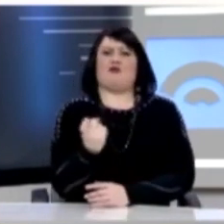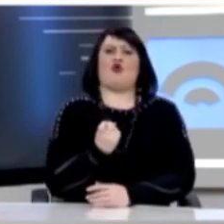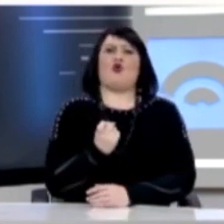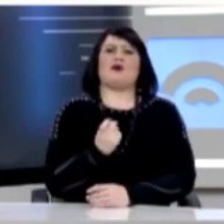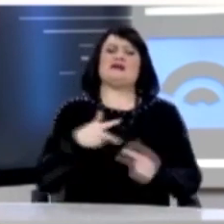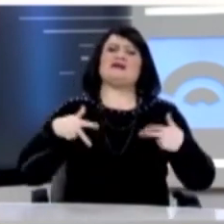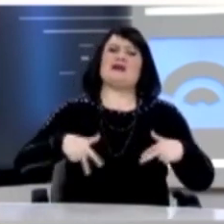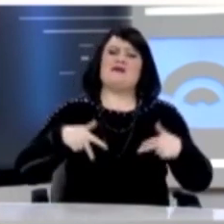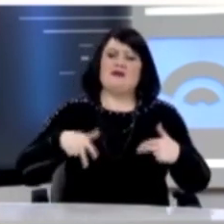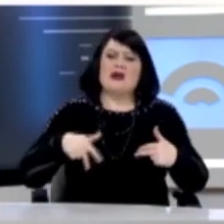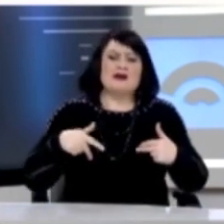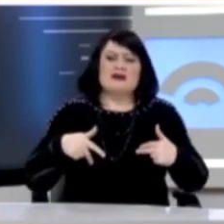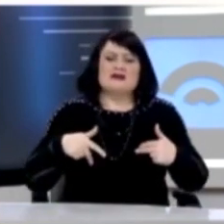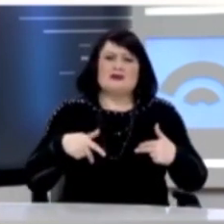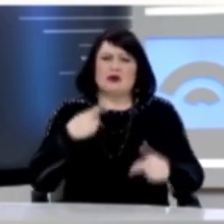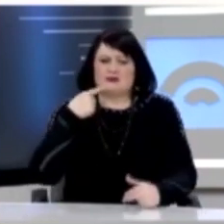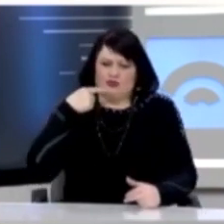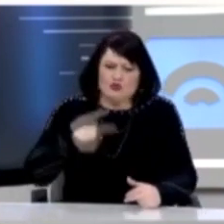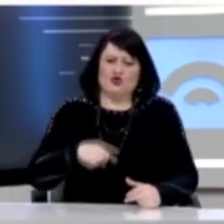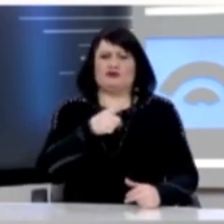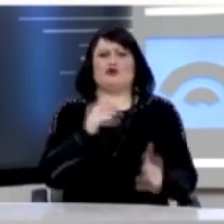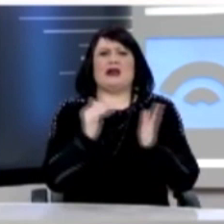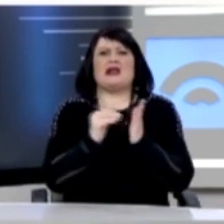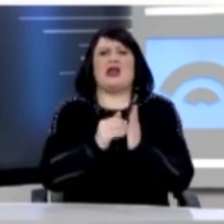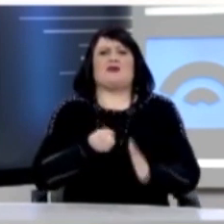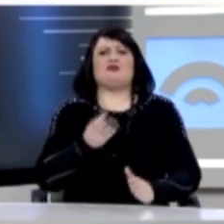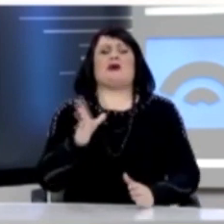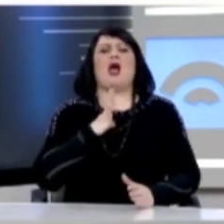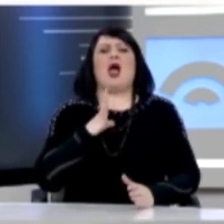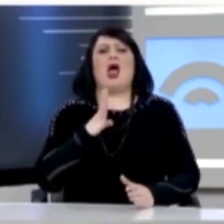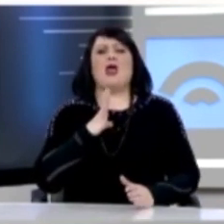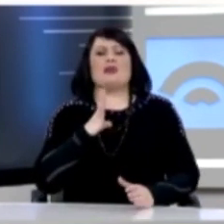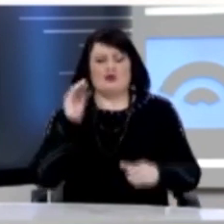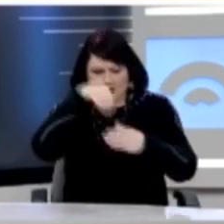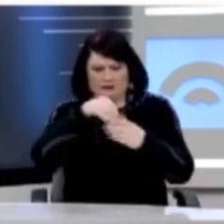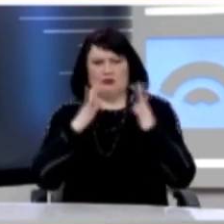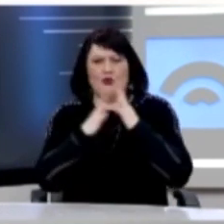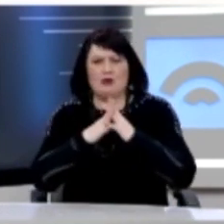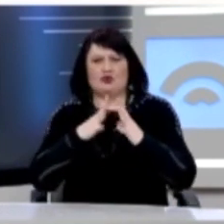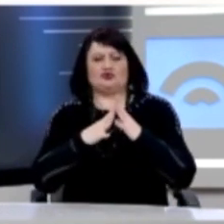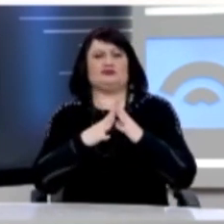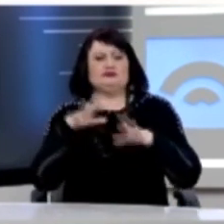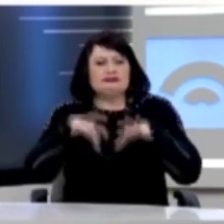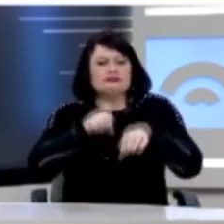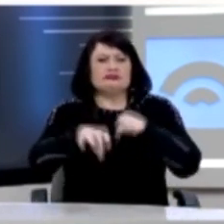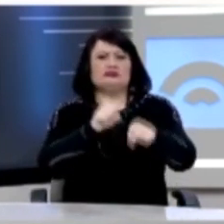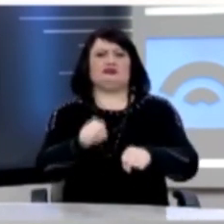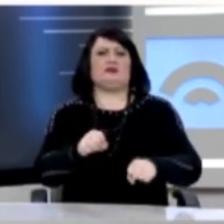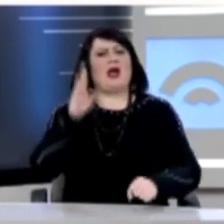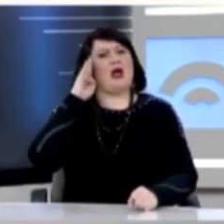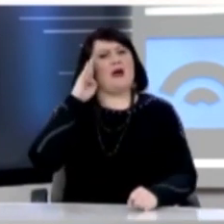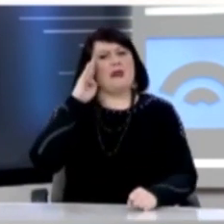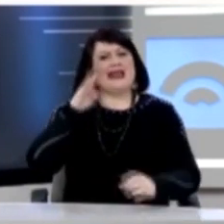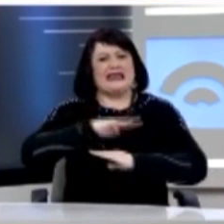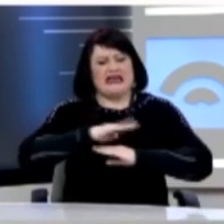την κυβέρνηση για προσβολή στα χιλιάδες θύματα των υπεριαλιστικών επεμβάσεων, των πολέμων που έχουν εξαπολύσει η ΗΠΑ,